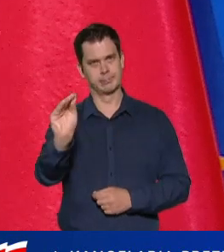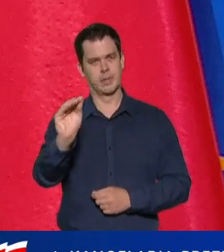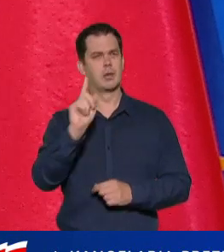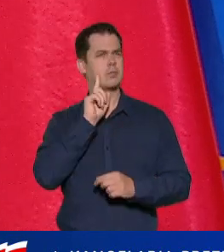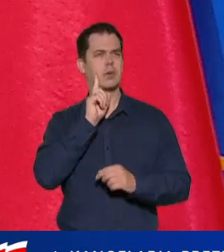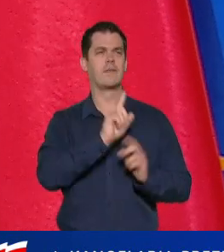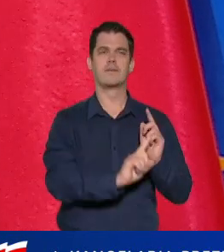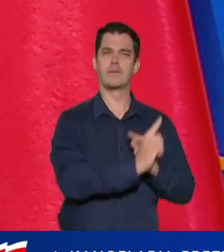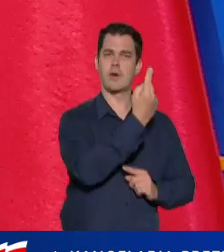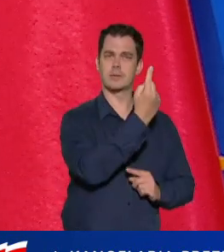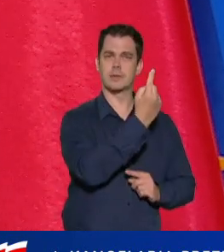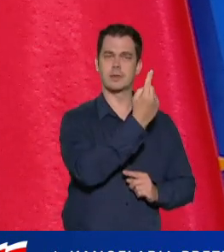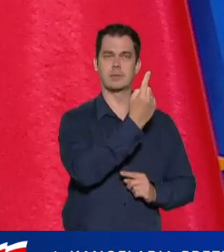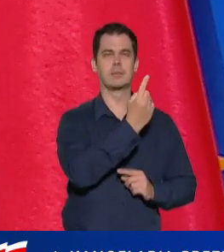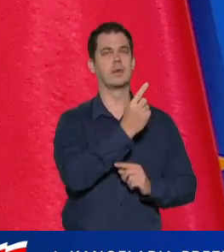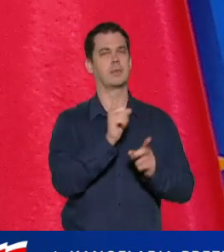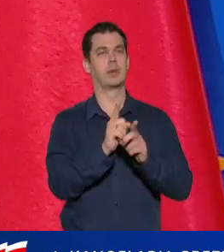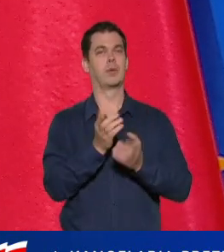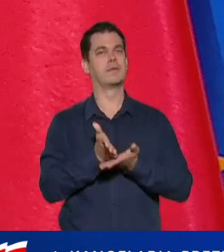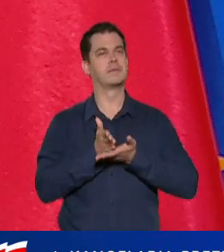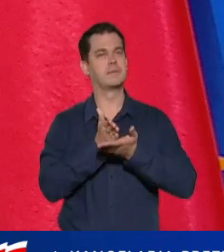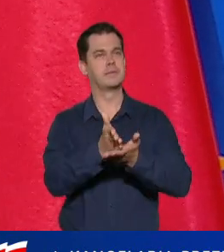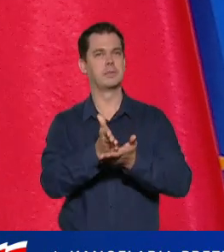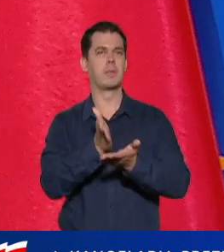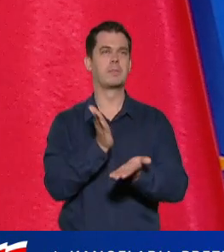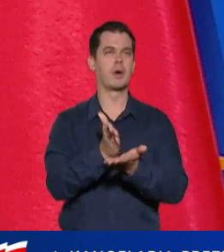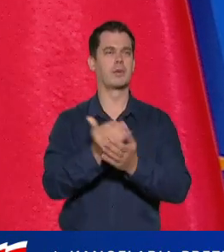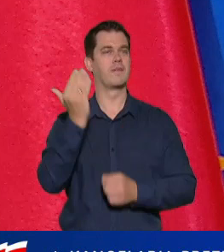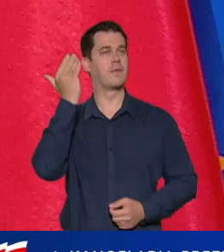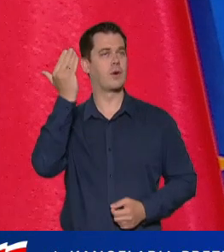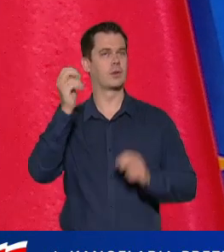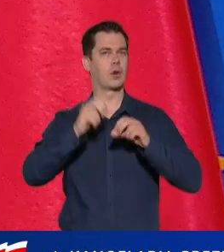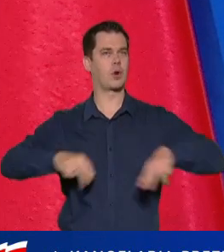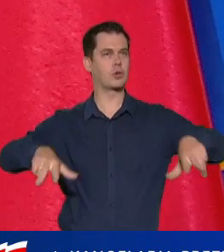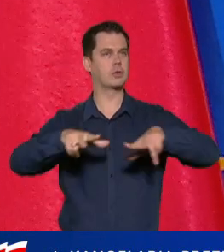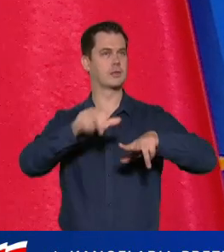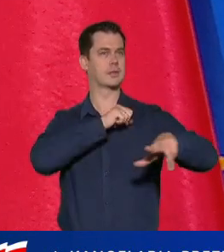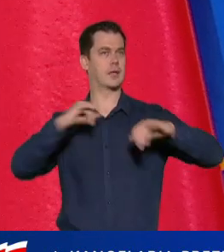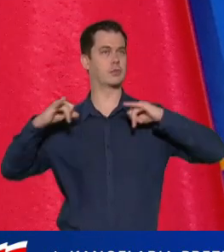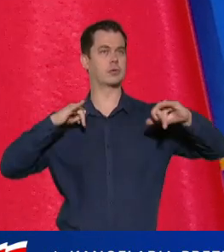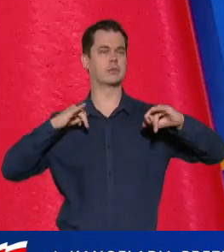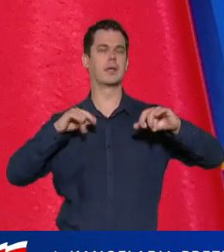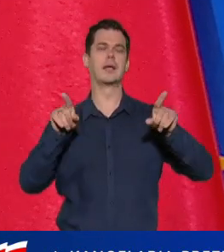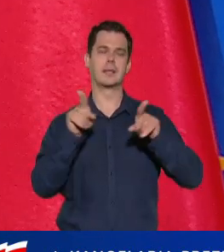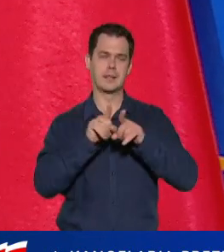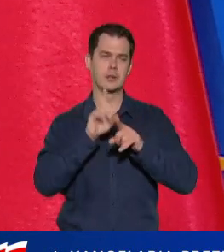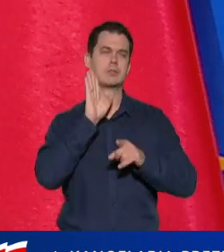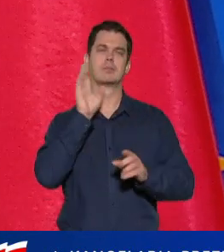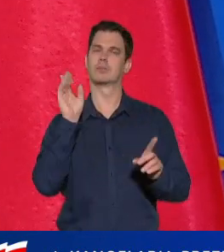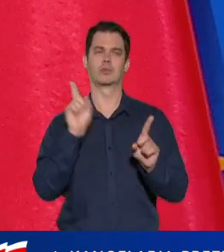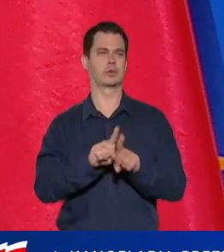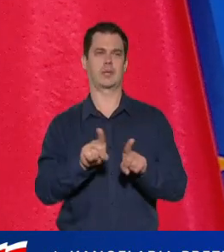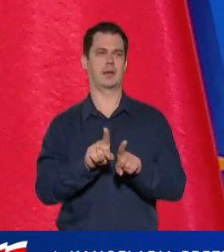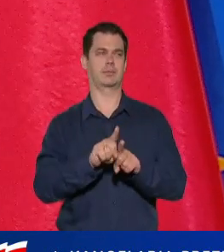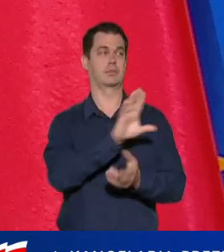na wiosnę udzieliliśmy wsparcia rodziny, wolontariusze, samorządy, tak również wracamy do